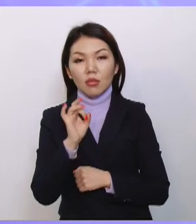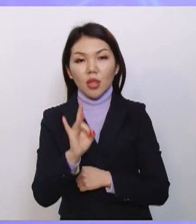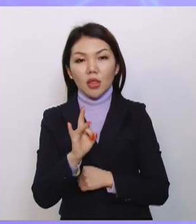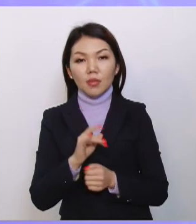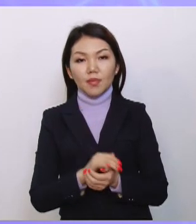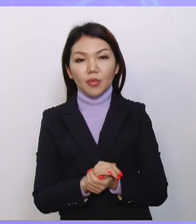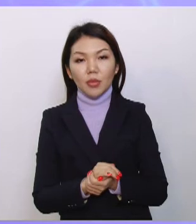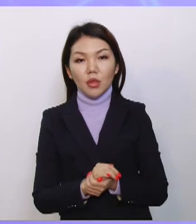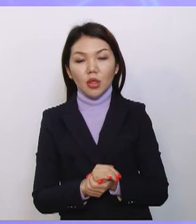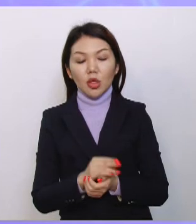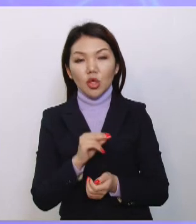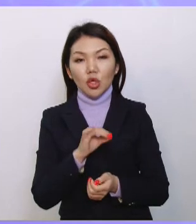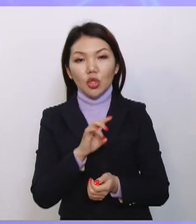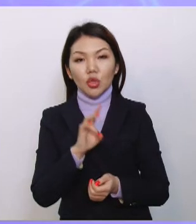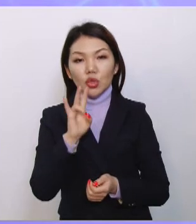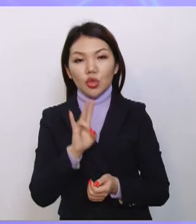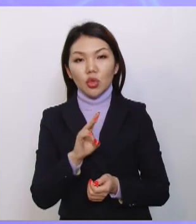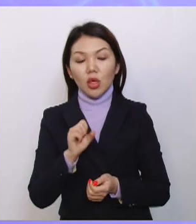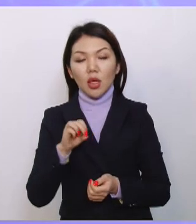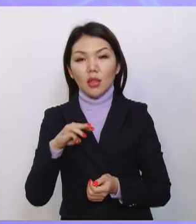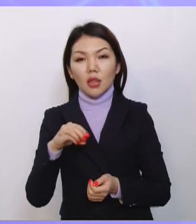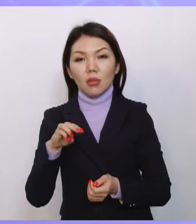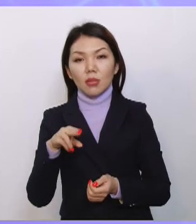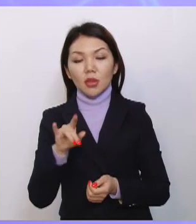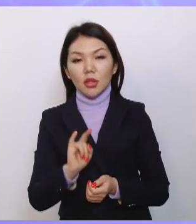Чоң атаңдын жемиш багы кандай?